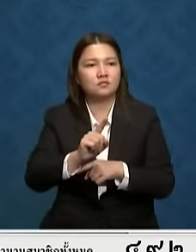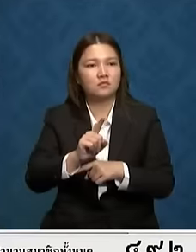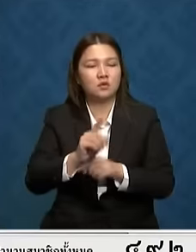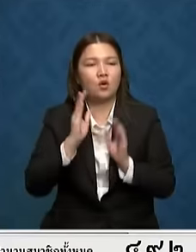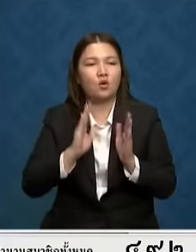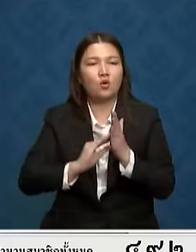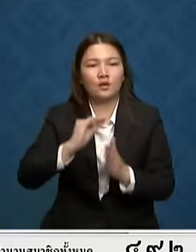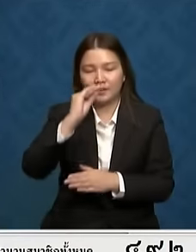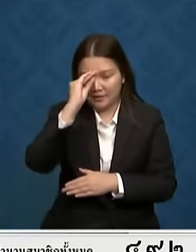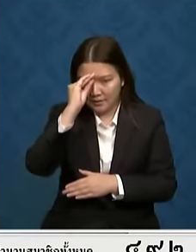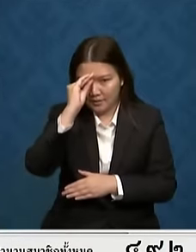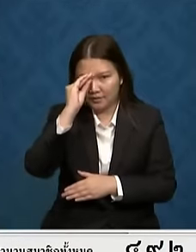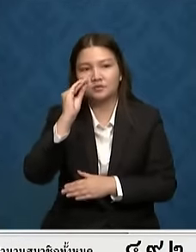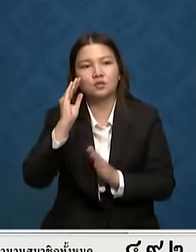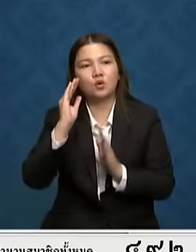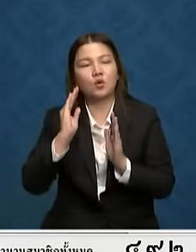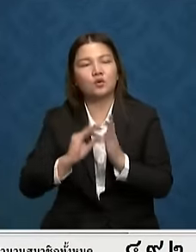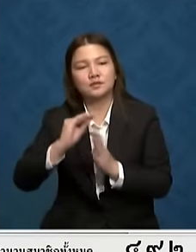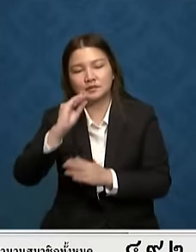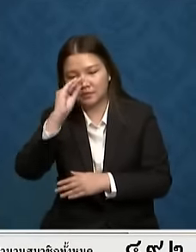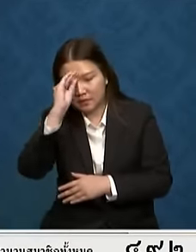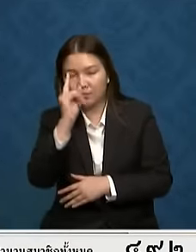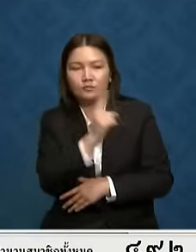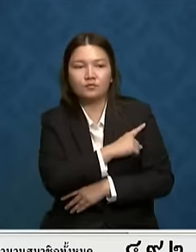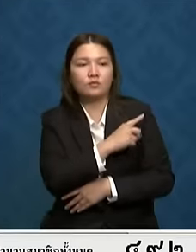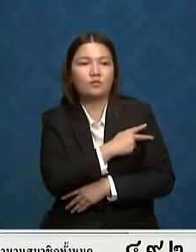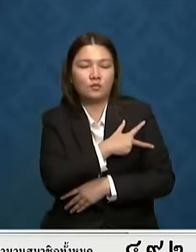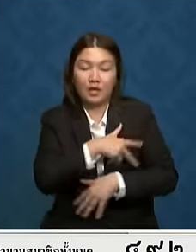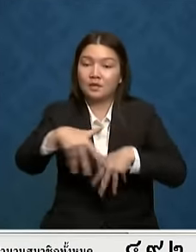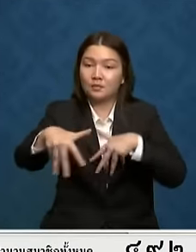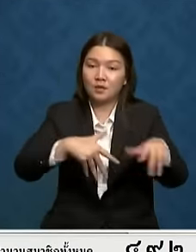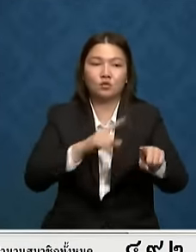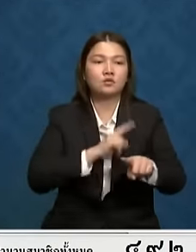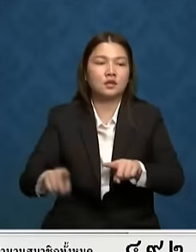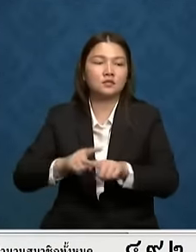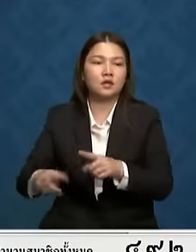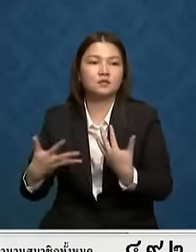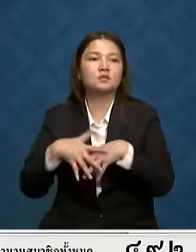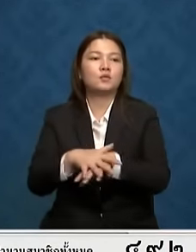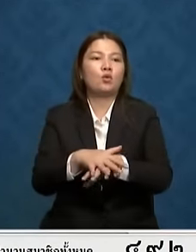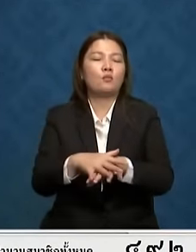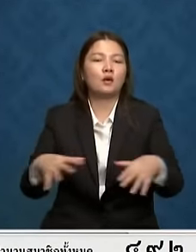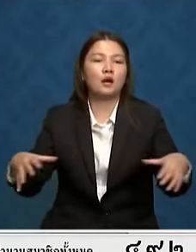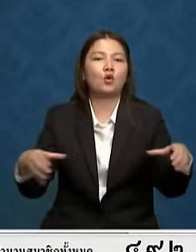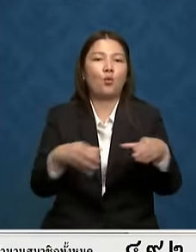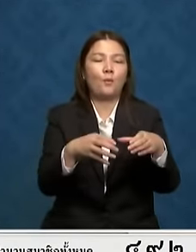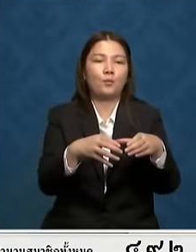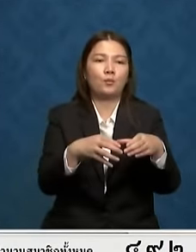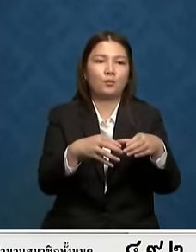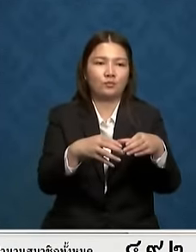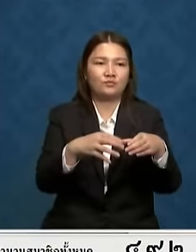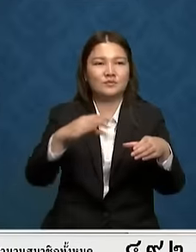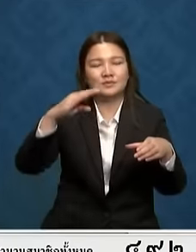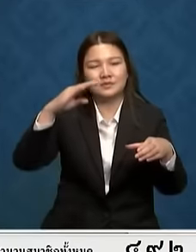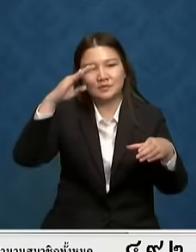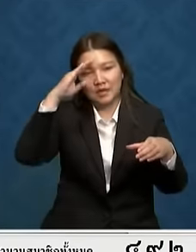เรียนนักศึกษานิสิตและประชาชนที่ไปเข้าร่วมกับพรรคคอมมิวนิสต์จะเห็น